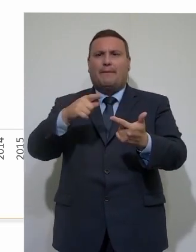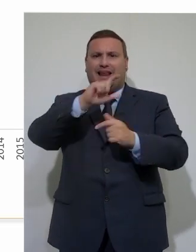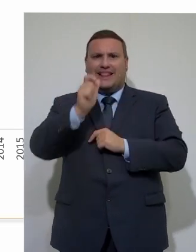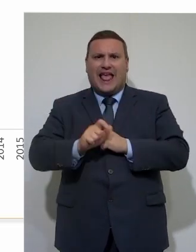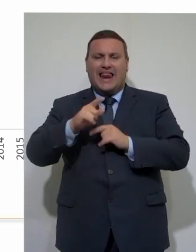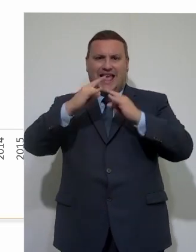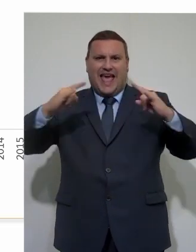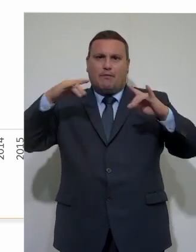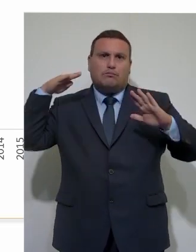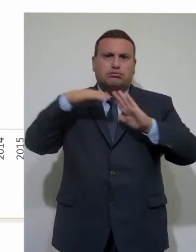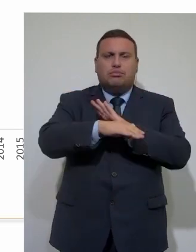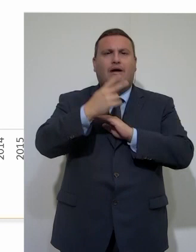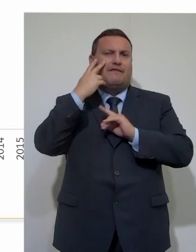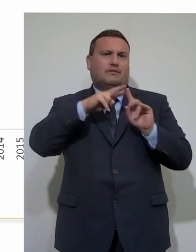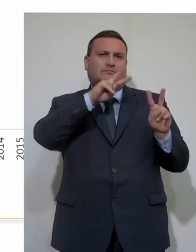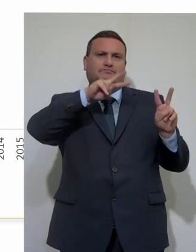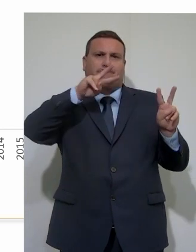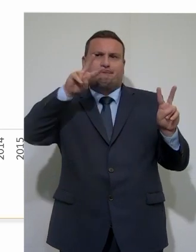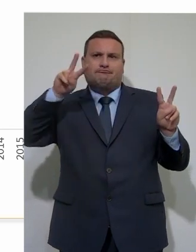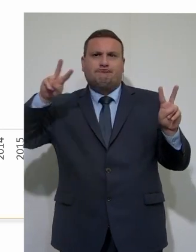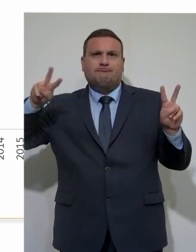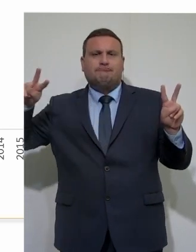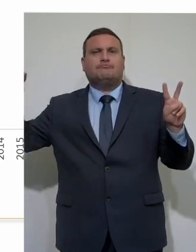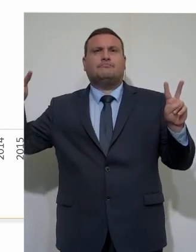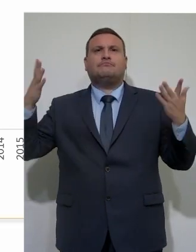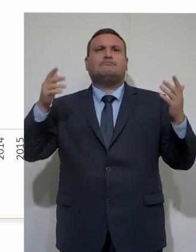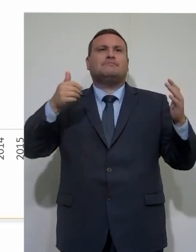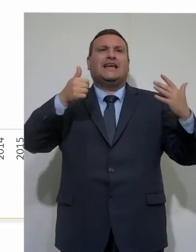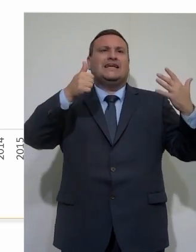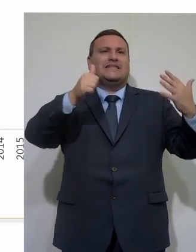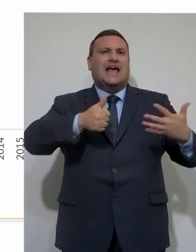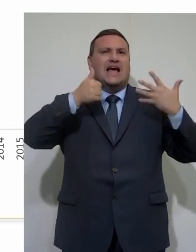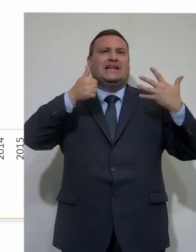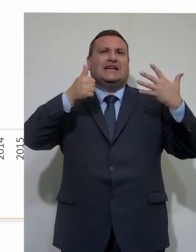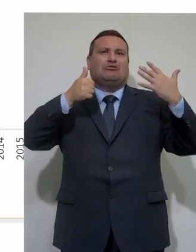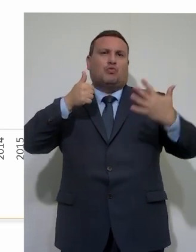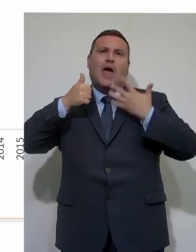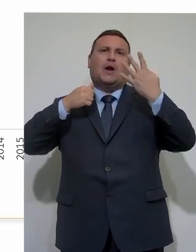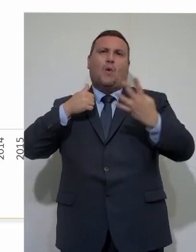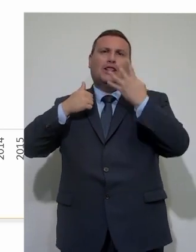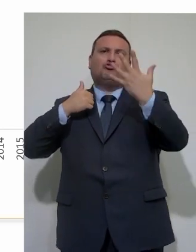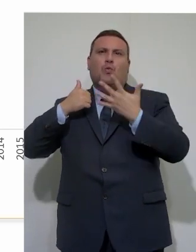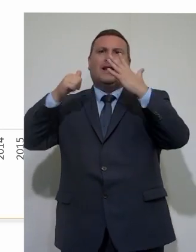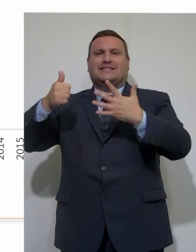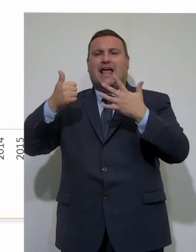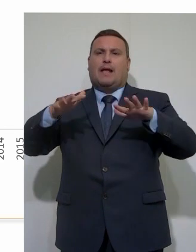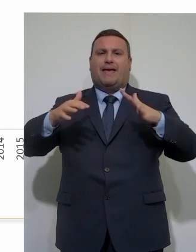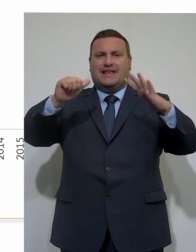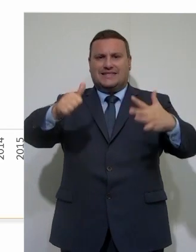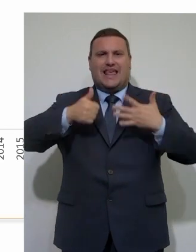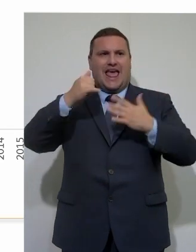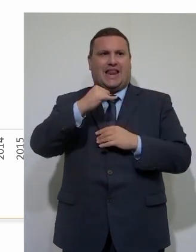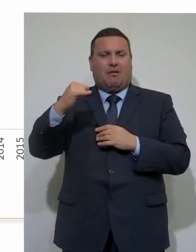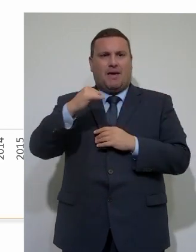questo segmento che un po' sfugge agli analisti, che è di circa 6 anni, 6 anni e mezzo, quindi ogni 6 anni abbiamo un